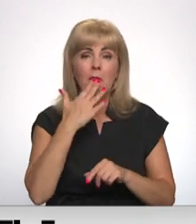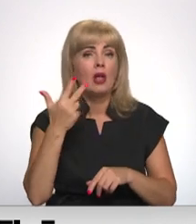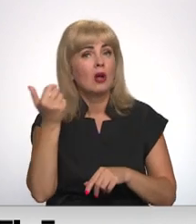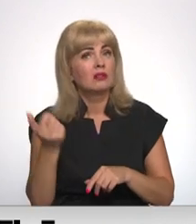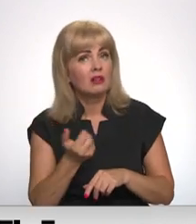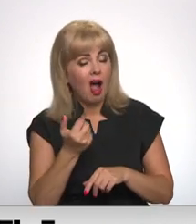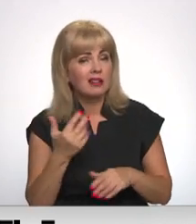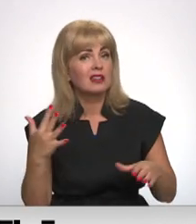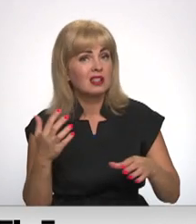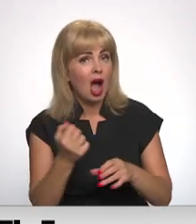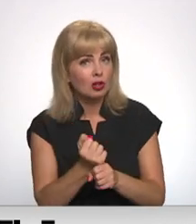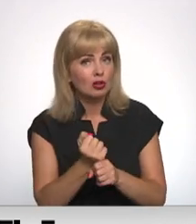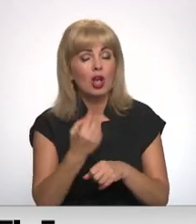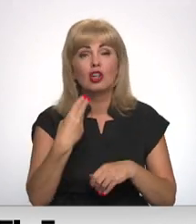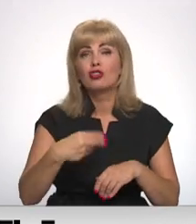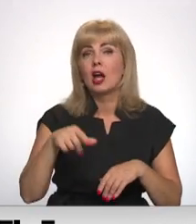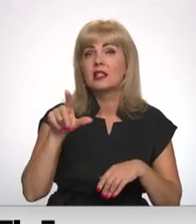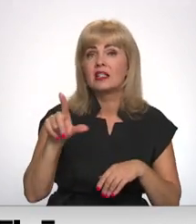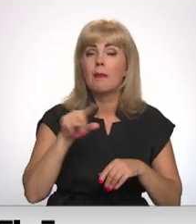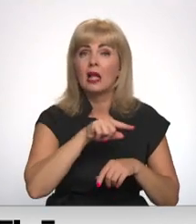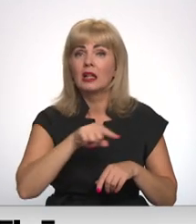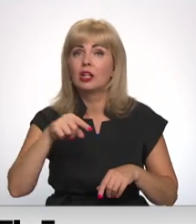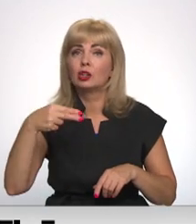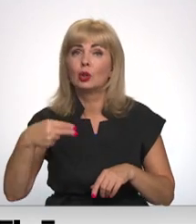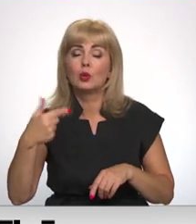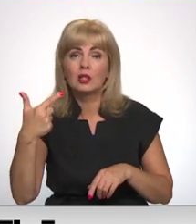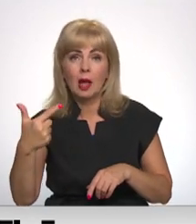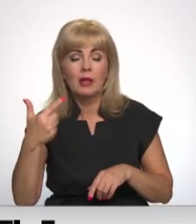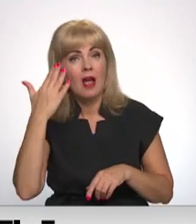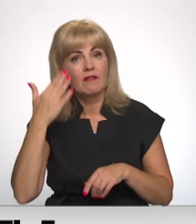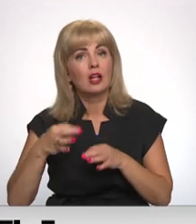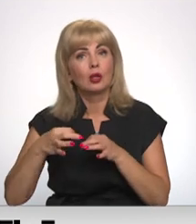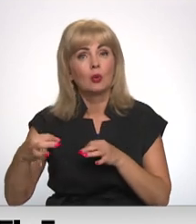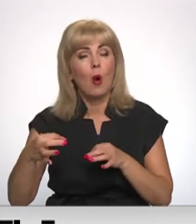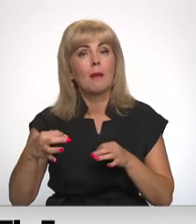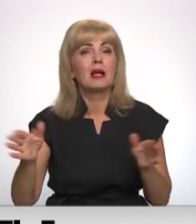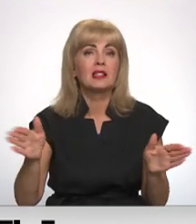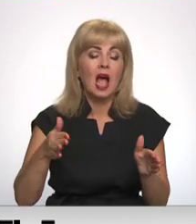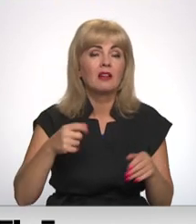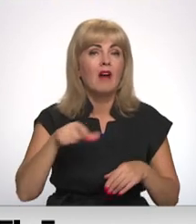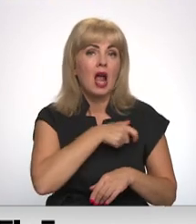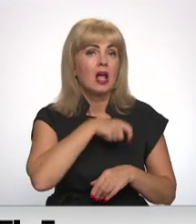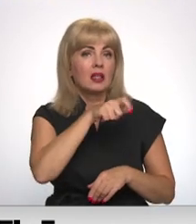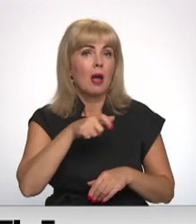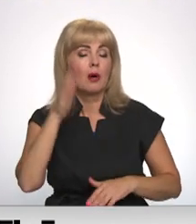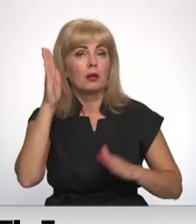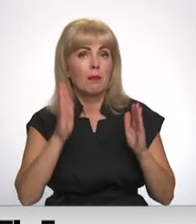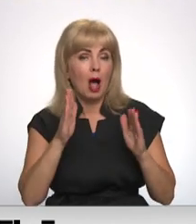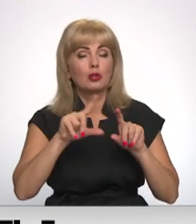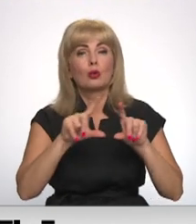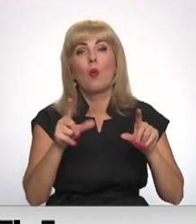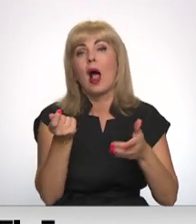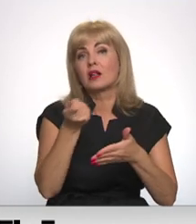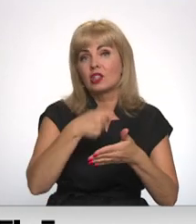audzēkņu skaits sarucis no 47 līdz 27. Ventspils novada domas sēdē vairākums deputātu nobalsojuši par skolas slēgšanu,